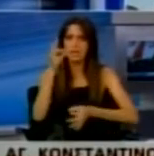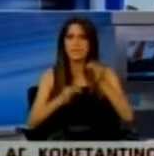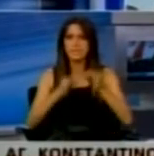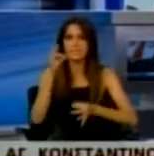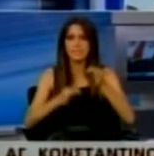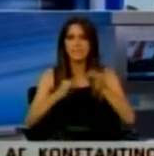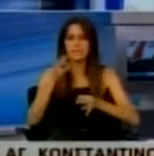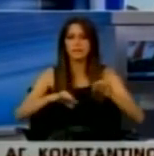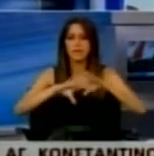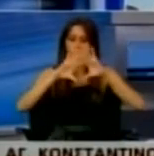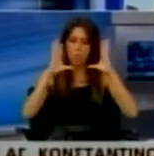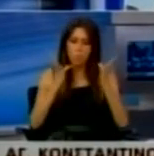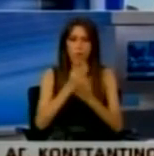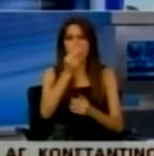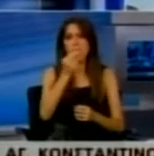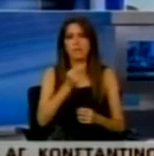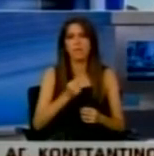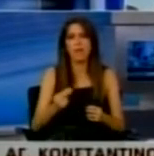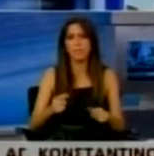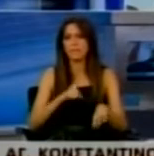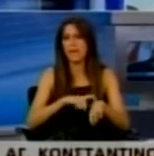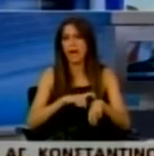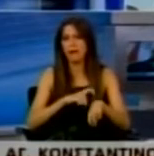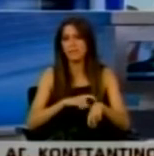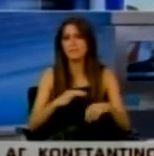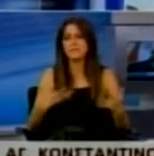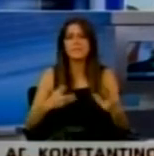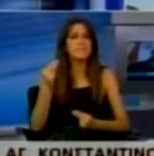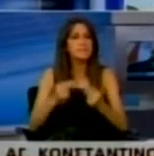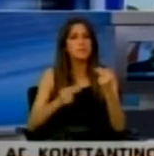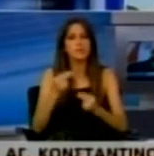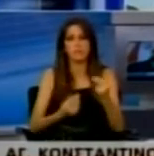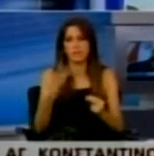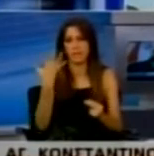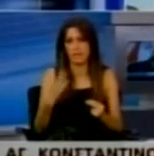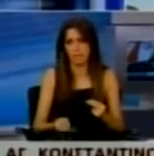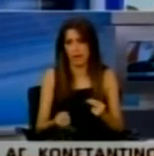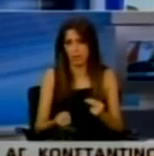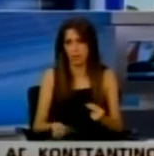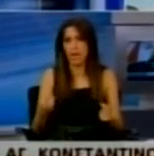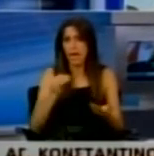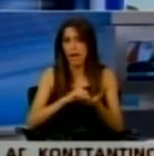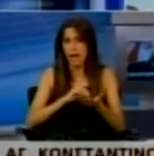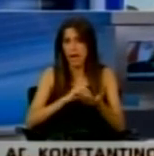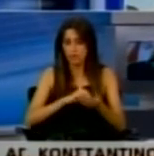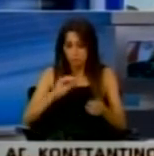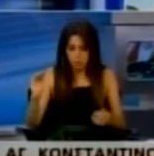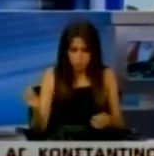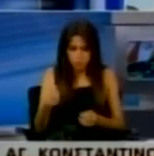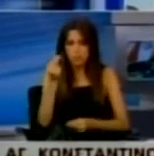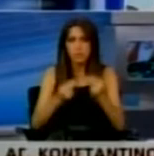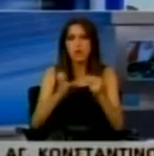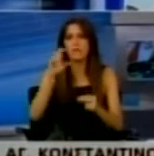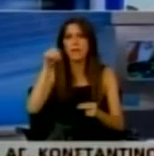πραγματική κατάσταση η οποία υπάρχει αλλά και στην ανάγκη της συλλειτουργίας των 3 κομμάτων στο πλαίσιο